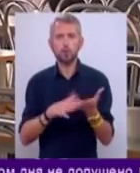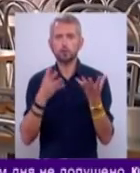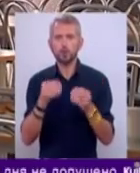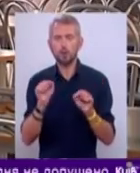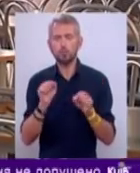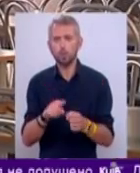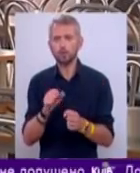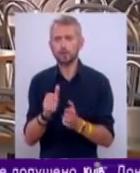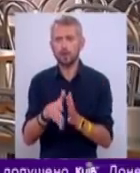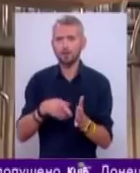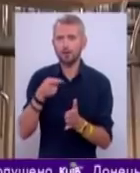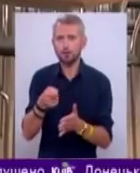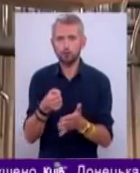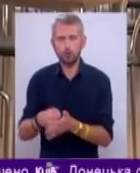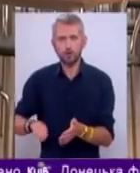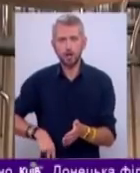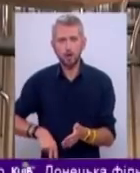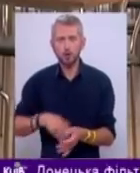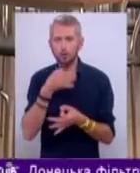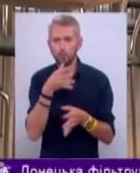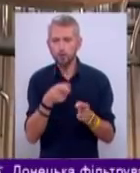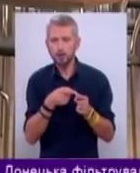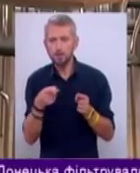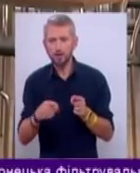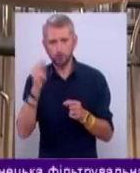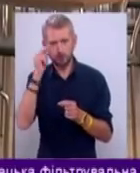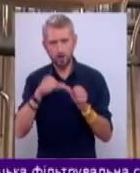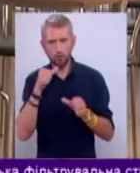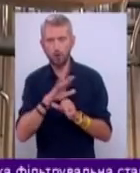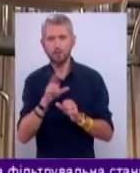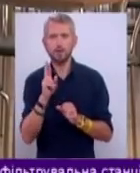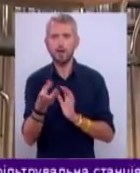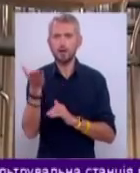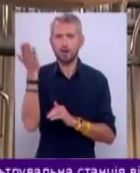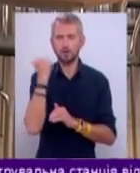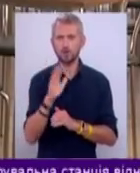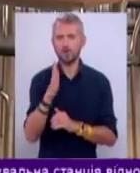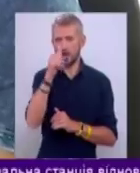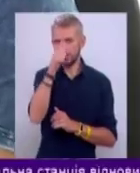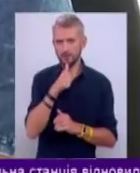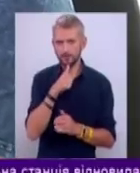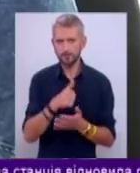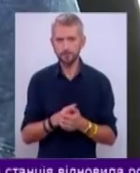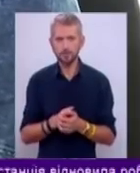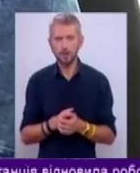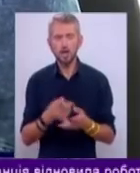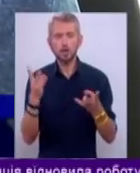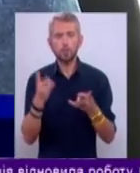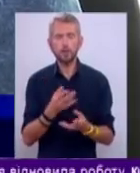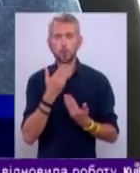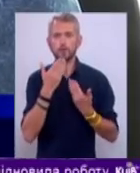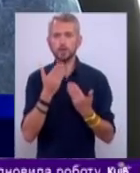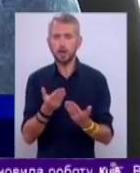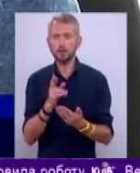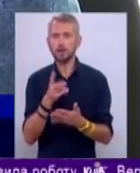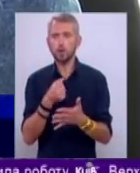можна за заявкою до директора в будь-який період навчального року, а не як раніше – у вересні. Необхідно